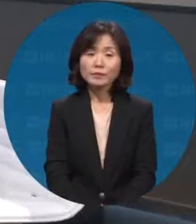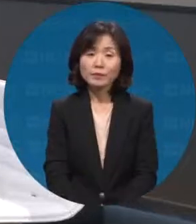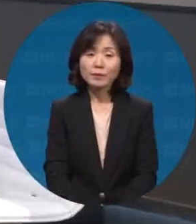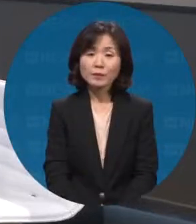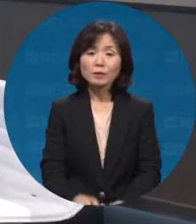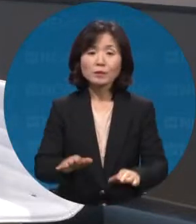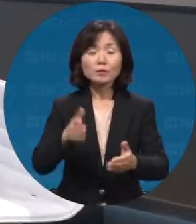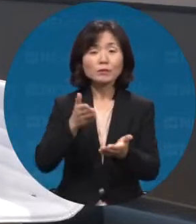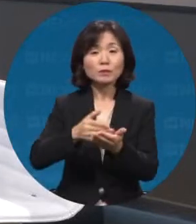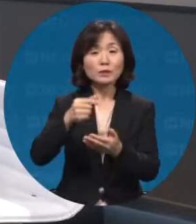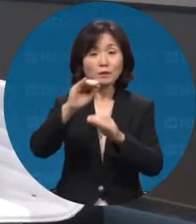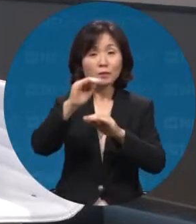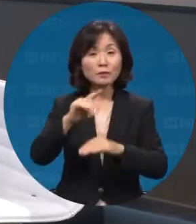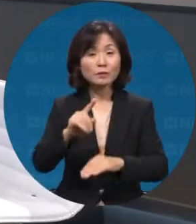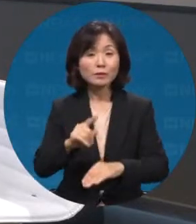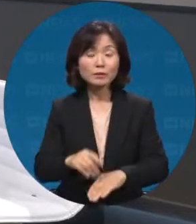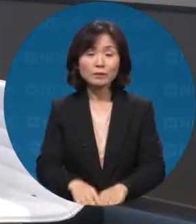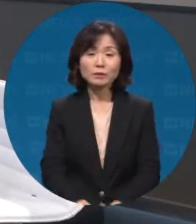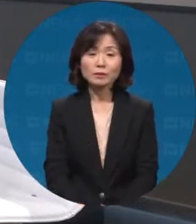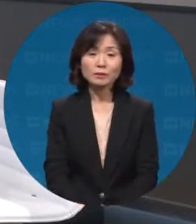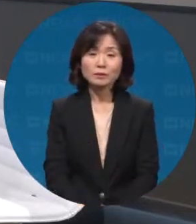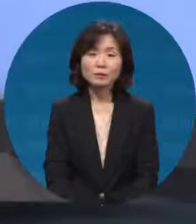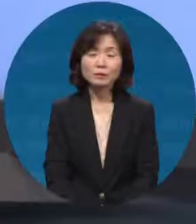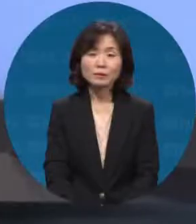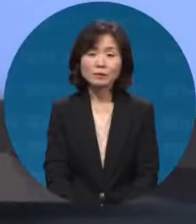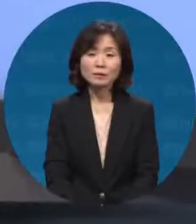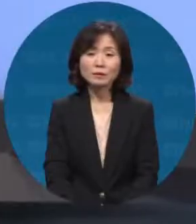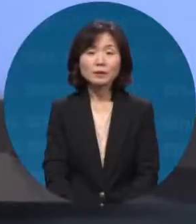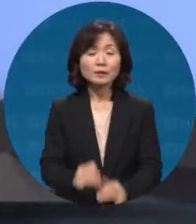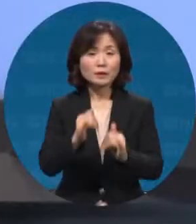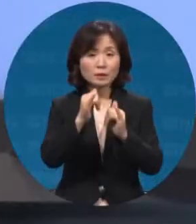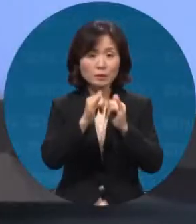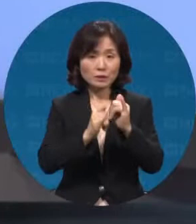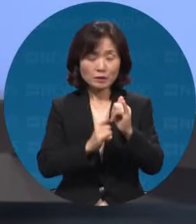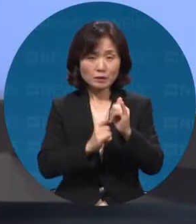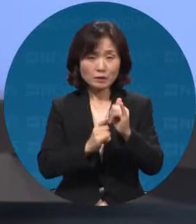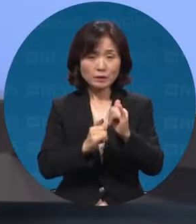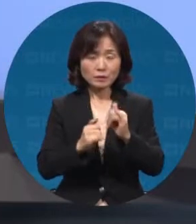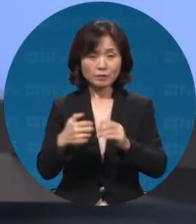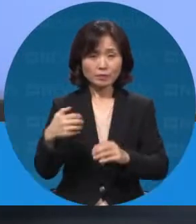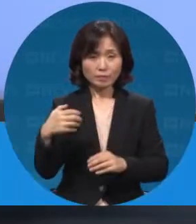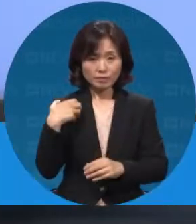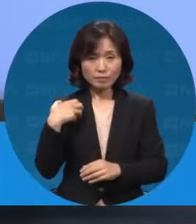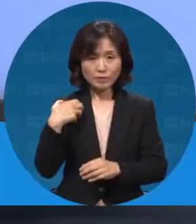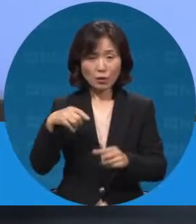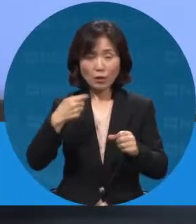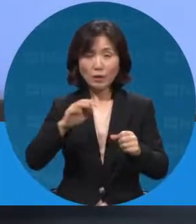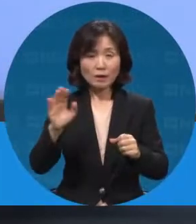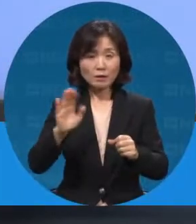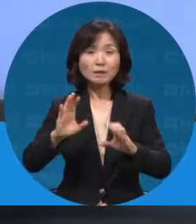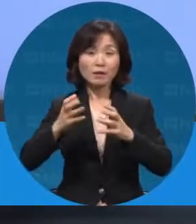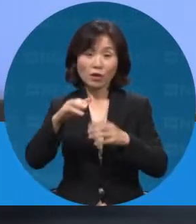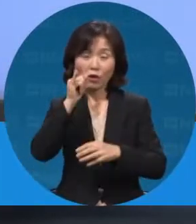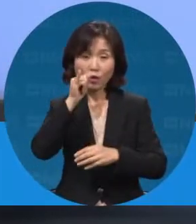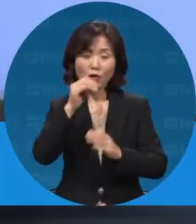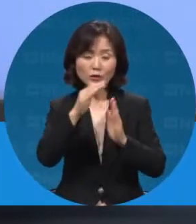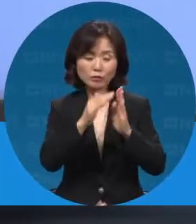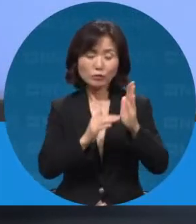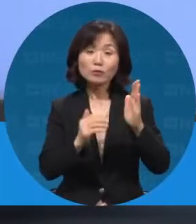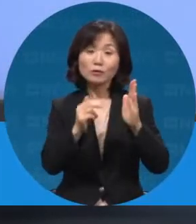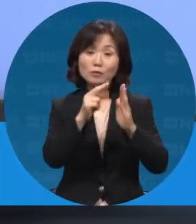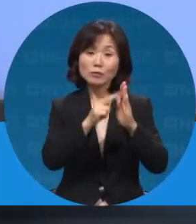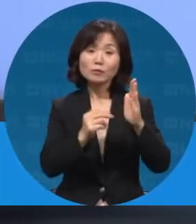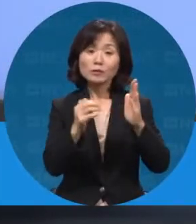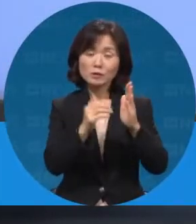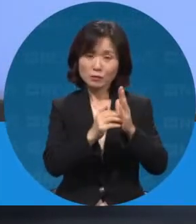끝으로 오늘 뉴스지는 어떤 소식 준비하셨나요? 네, 이제 역사를 의무적으로 교육하지 않는 나라들이 있는데요. 뉴질랜드도